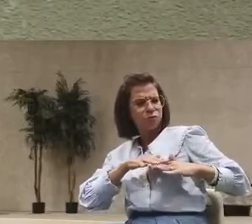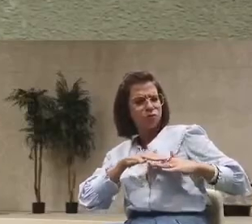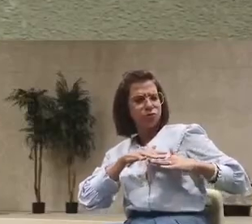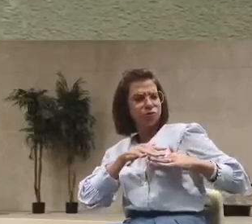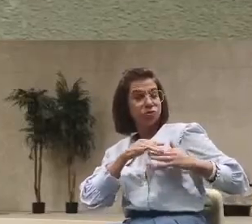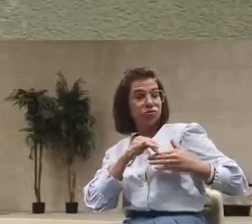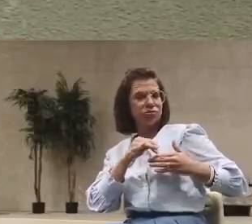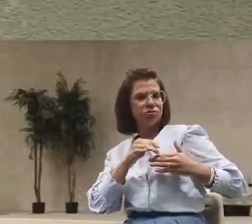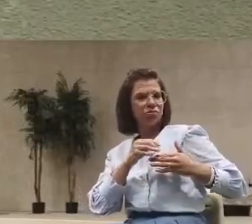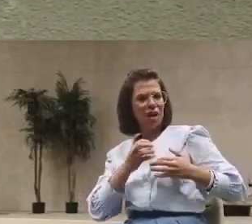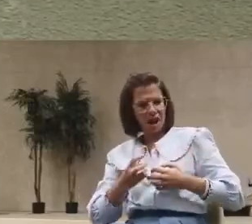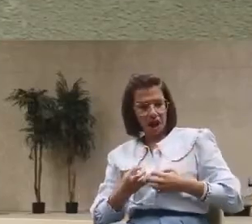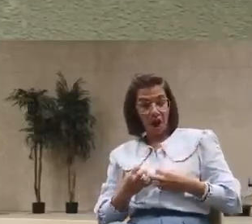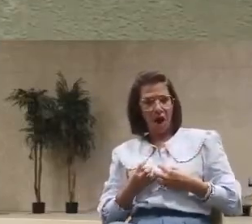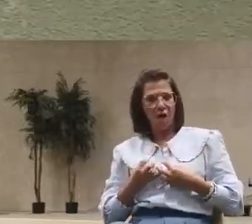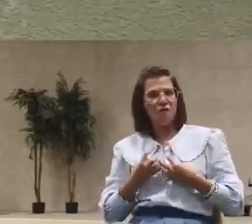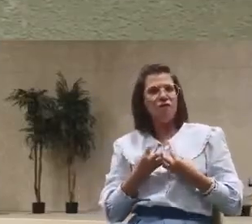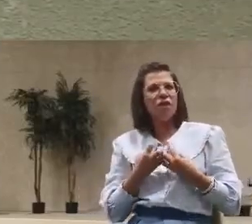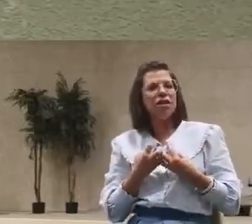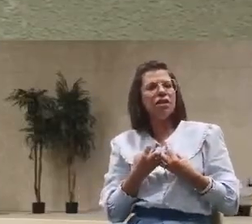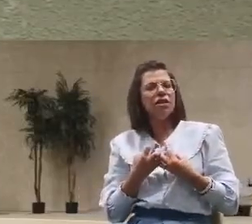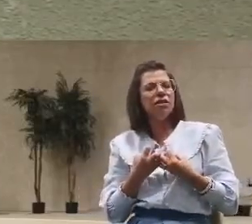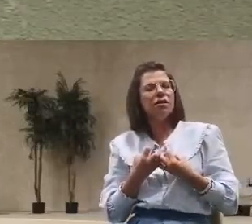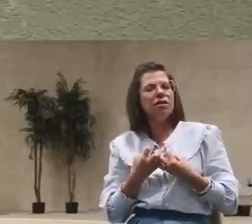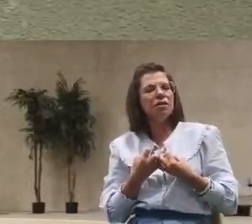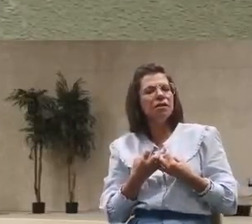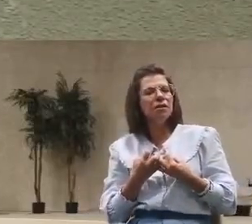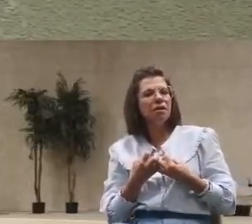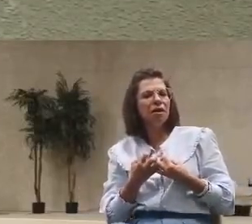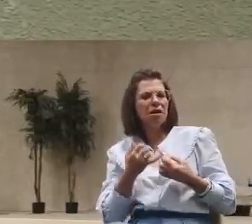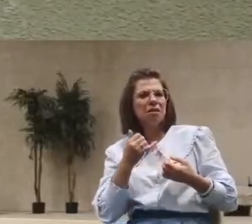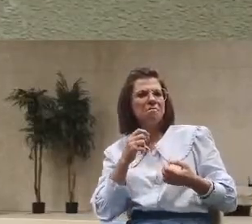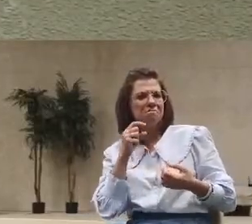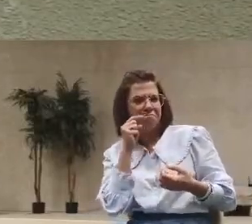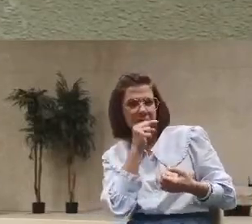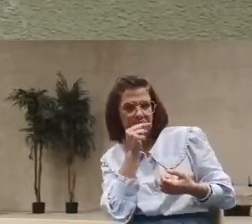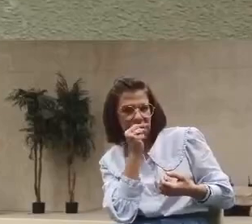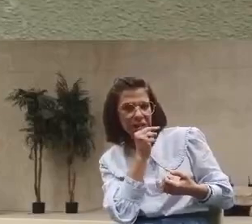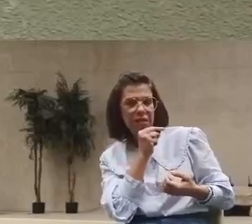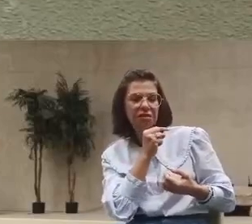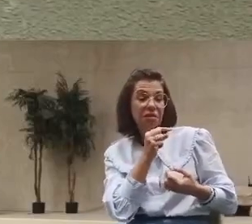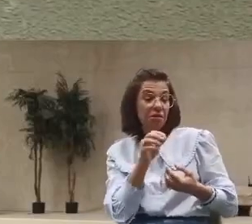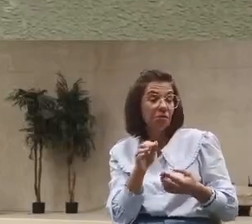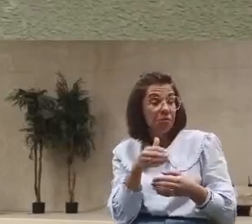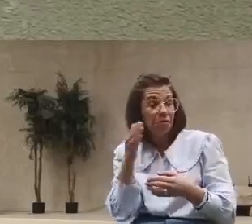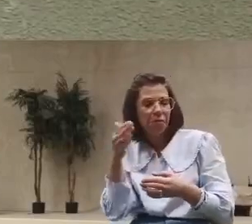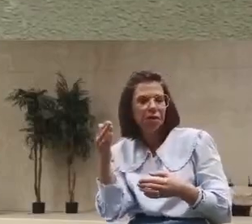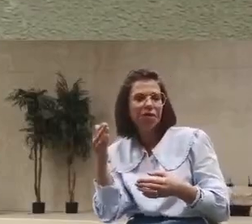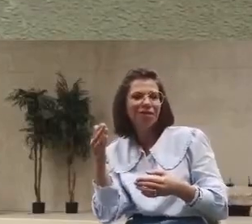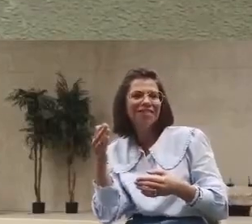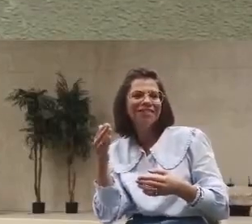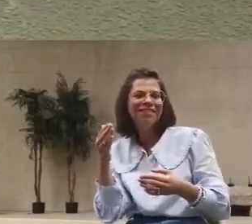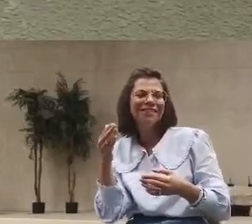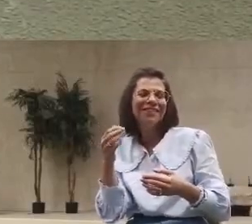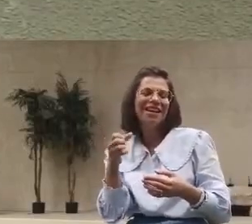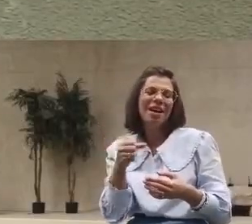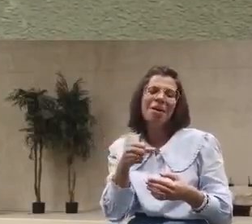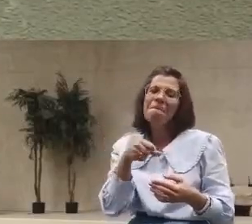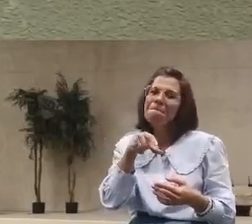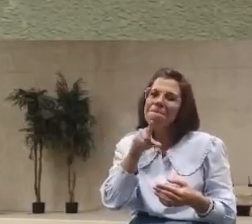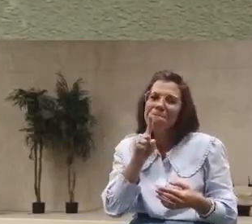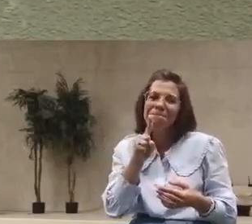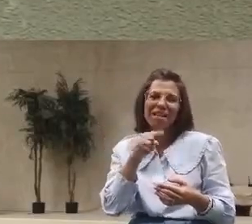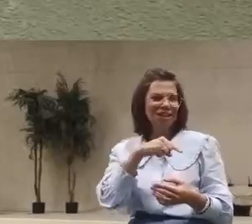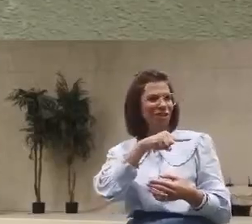qui te conduit aussi nous avons besoin en réalité d'être remplis du Saint-Esprit et si nous sommes remplis du